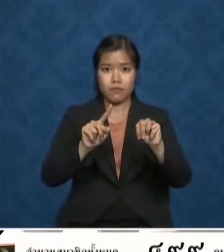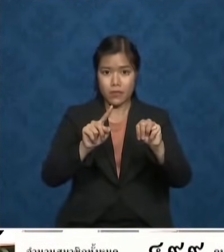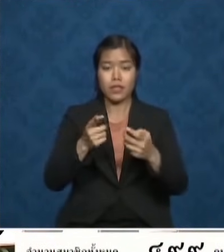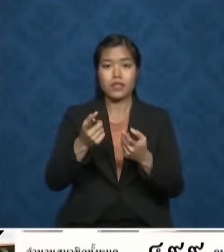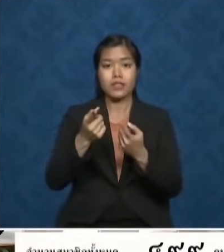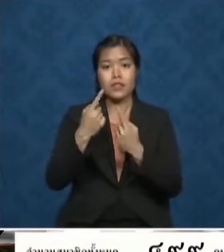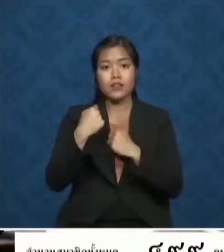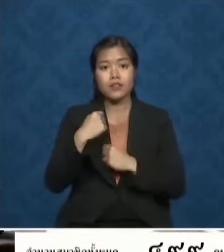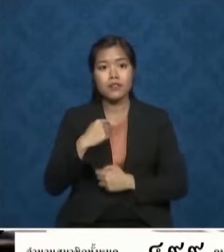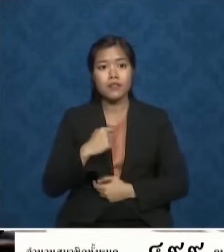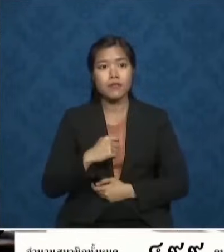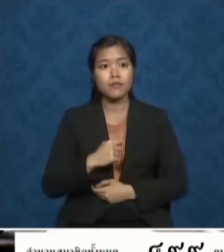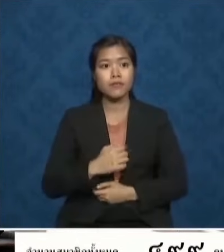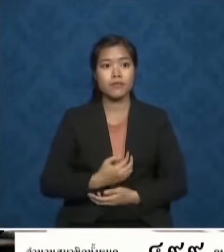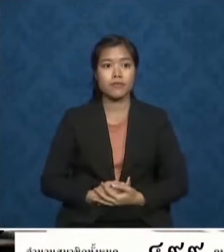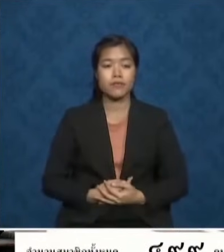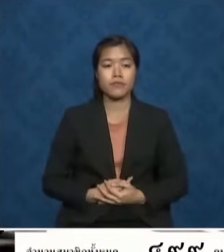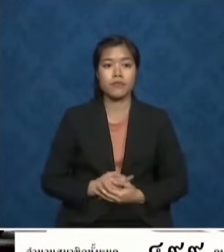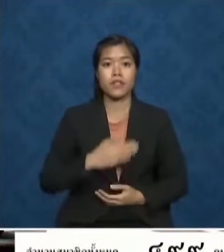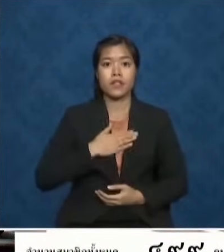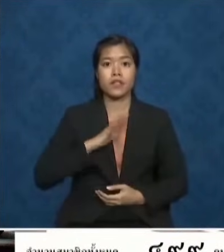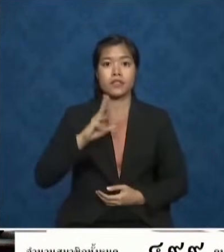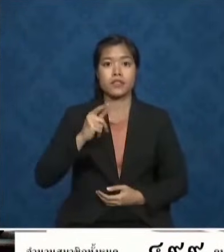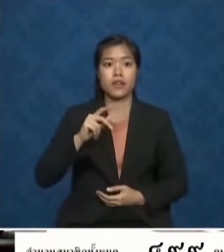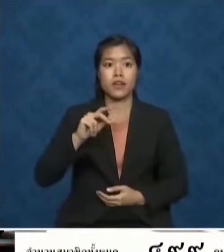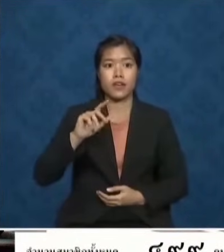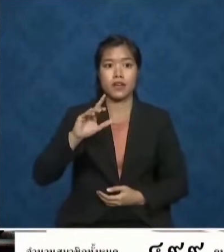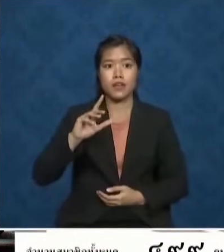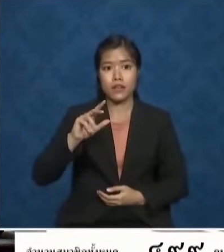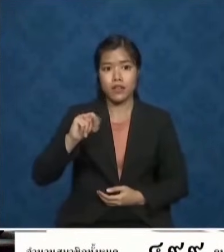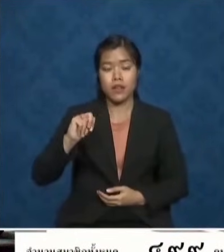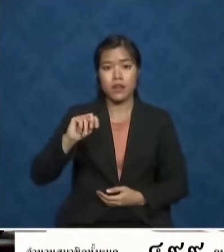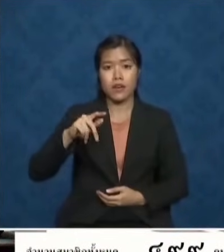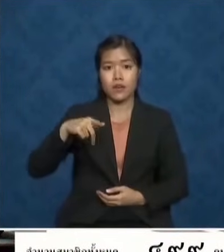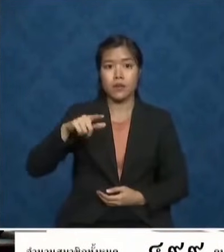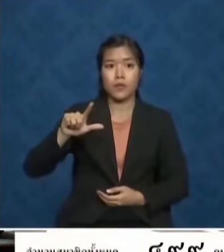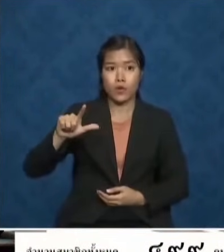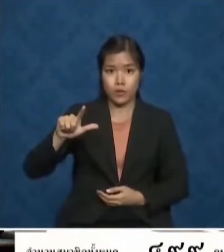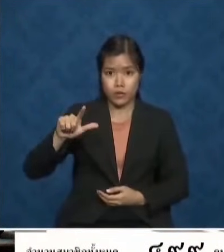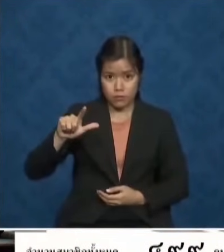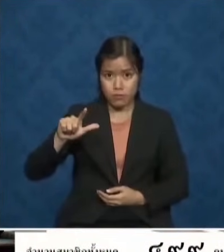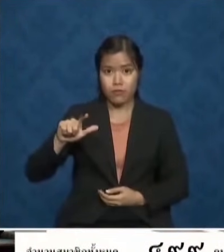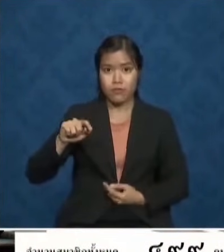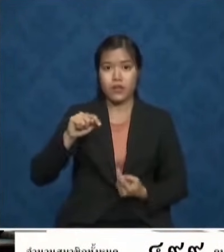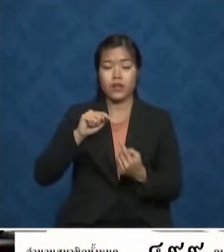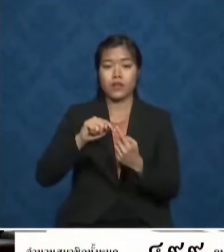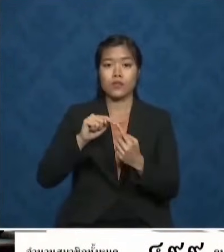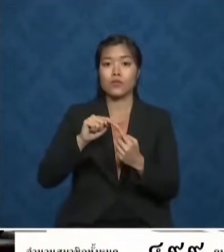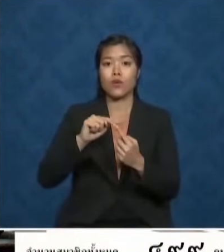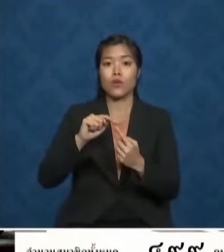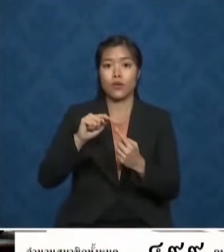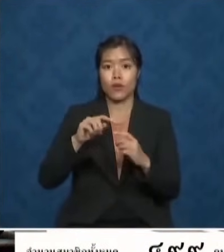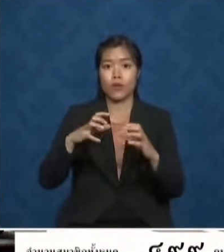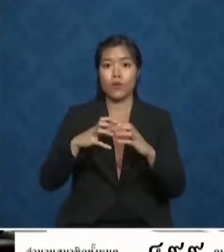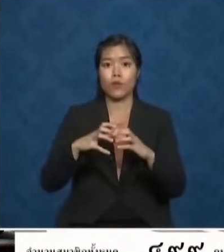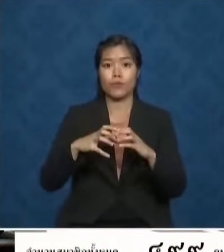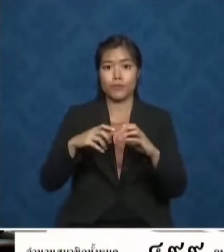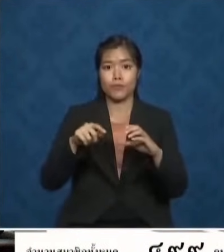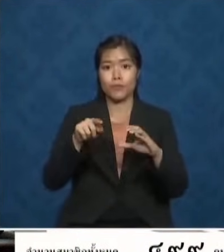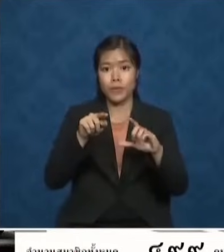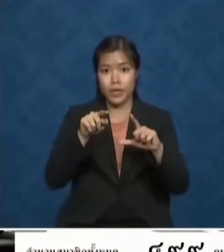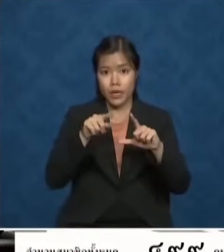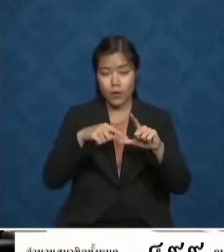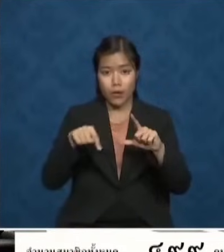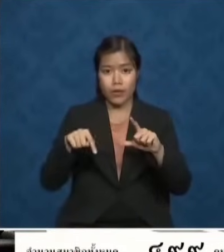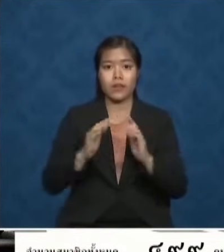ให้มาครับครับผมชัยพลสะท้อนดีนะครับผู้แทนราษฎรเขตหลักสี่จตุจักรกรุงเทพมหานครพรรคก้าวไกลครับก็ก่อนอื่นนะครับต้องขอขอบคุ